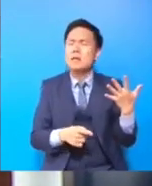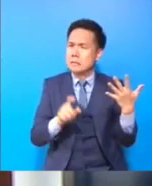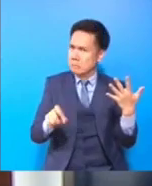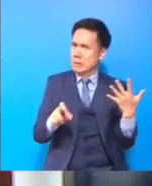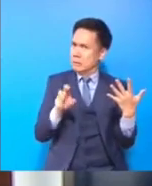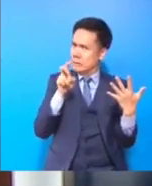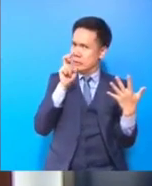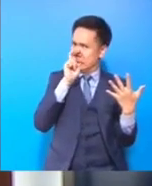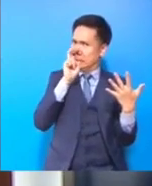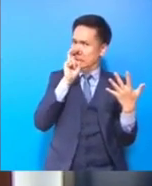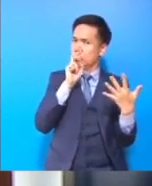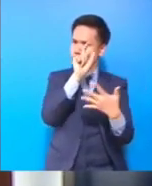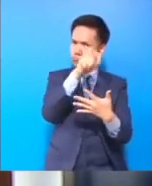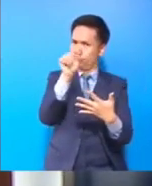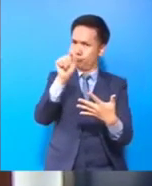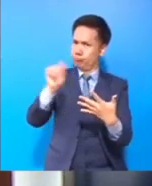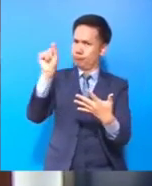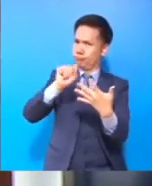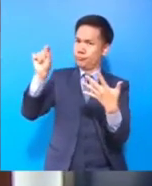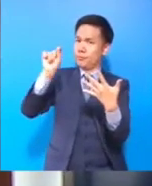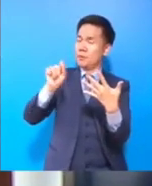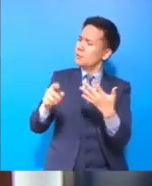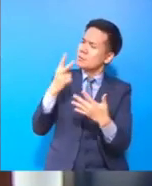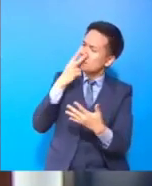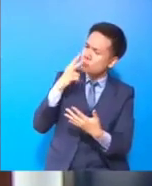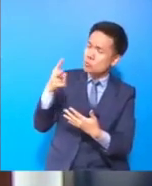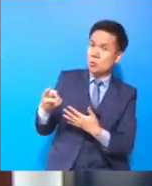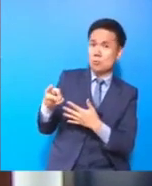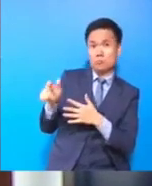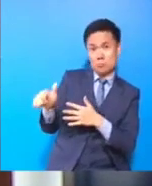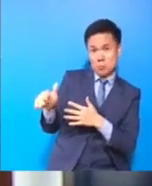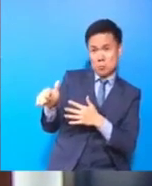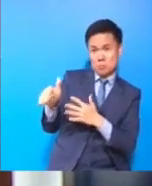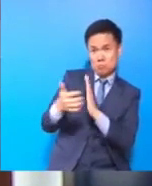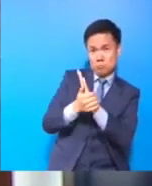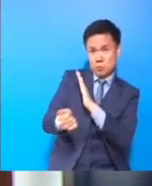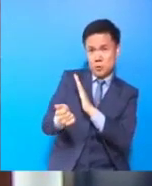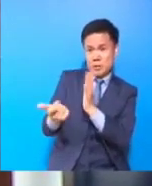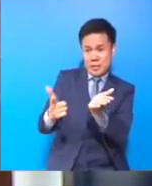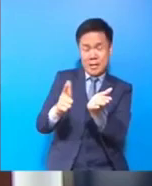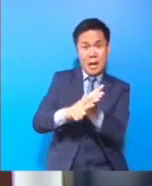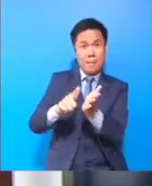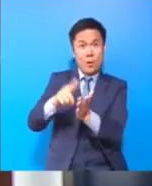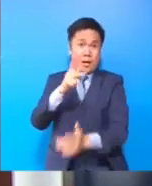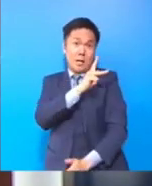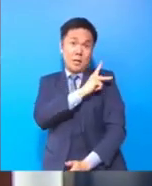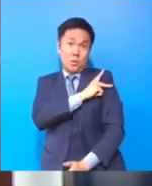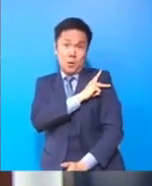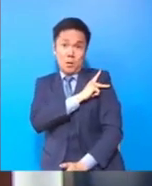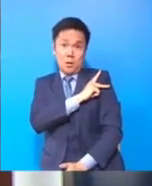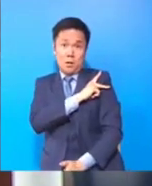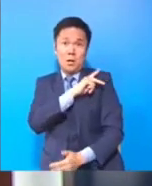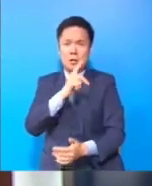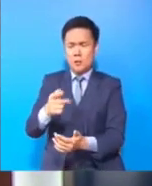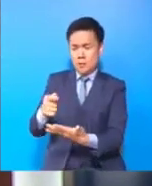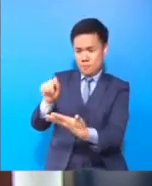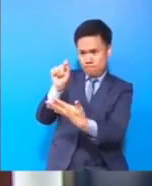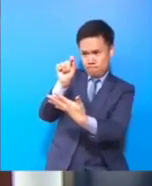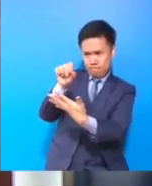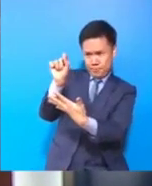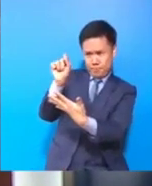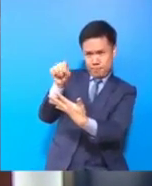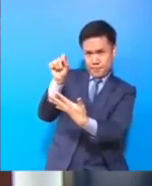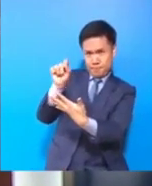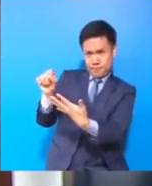kagak betul Bagaimana prestasi anak muda ini dokter muda ini laporannya ketua Jabatan itu penilaian